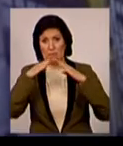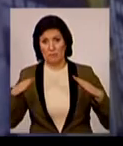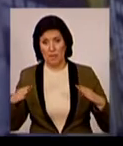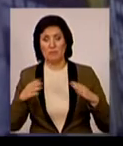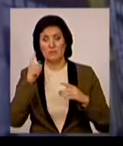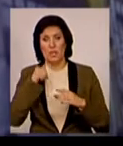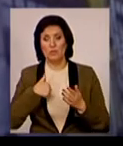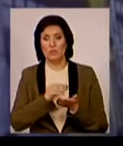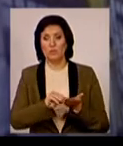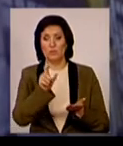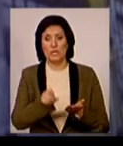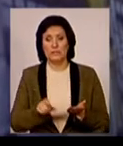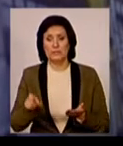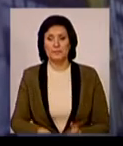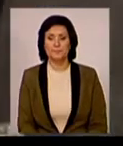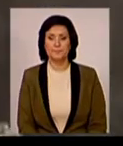наші житомирські журналісти.